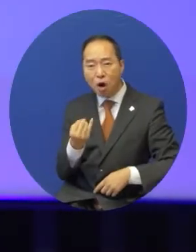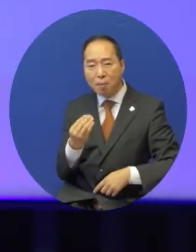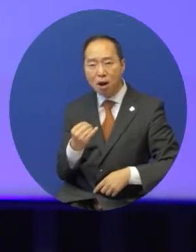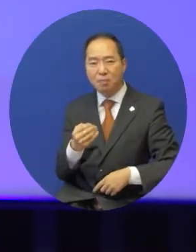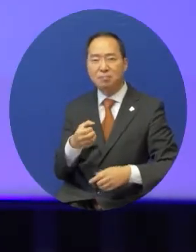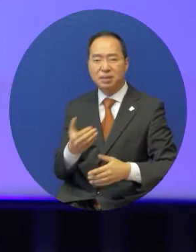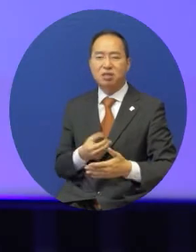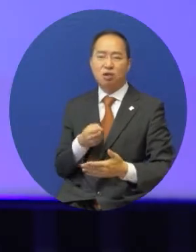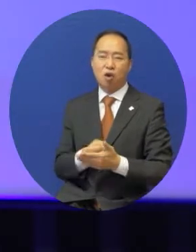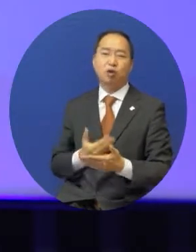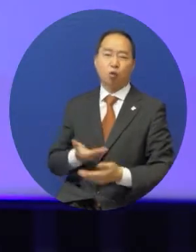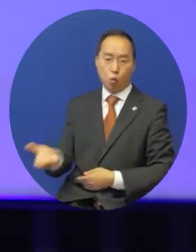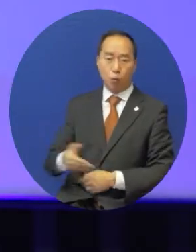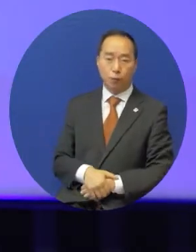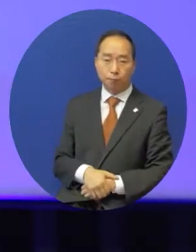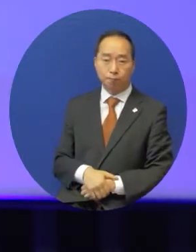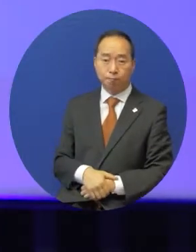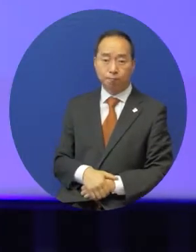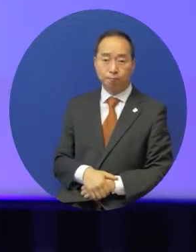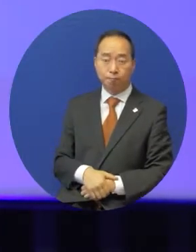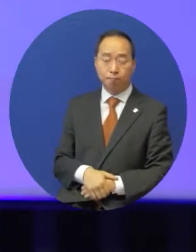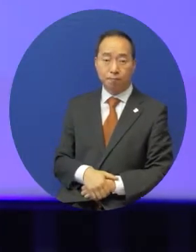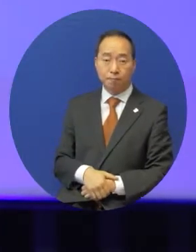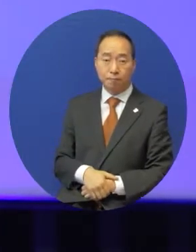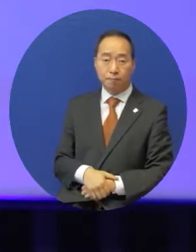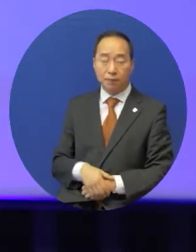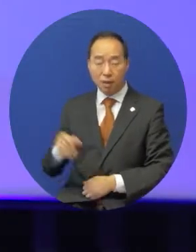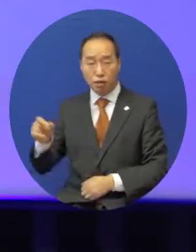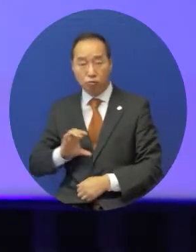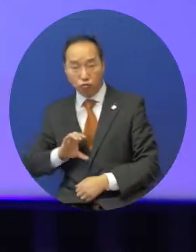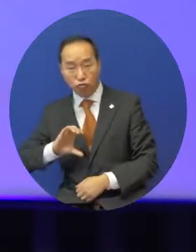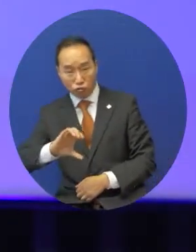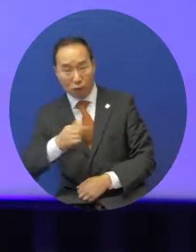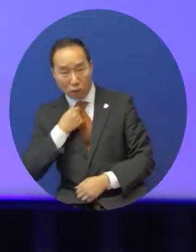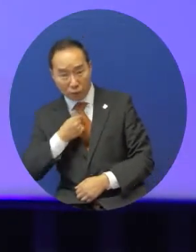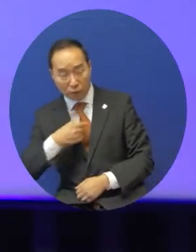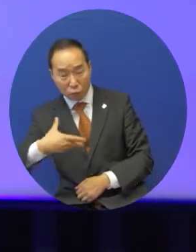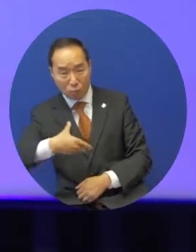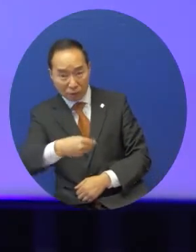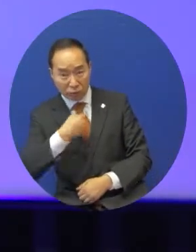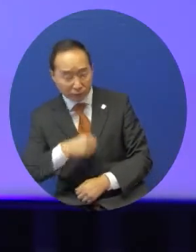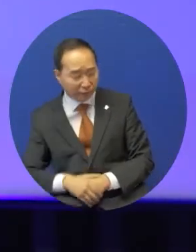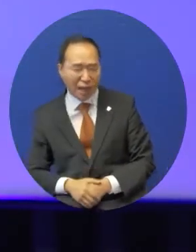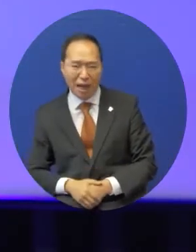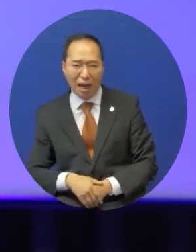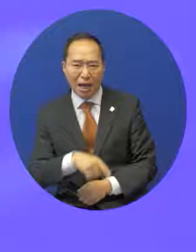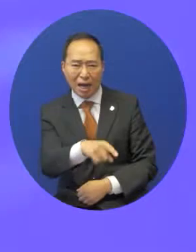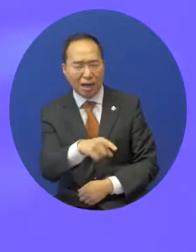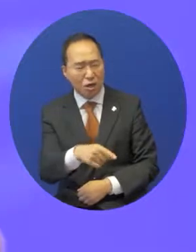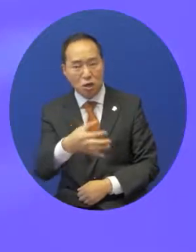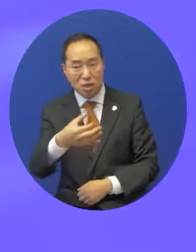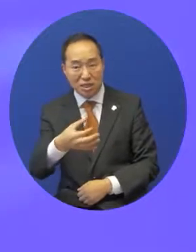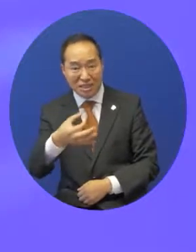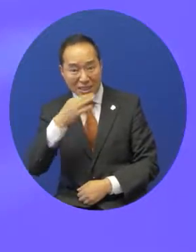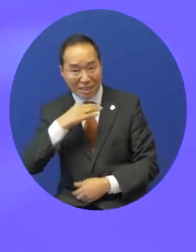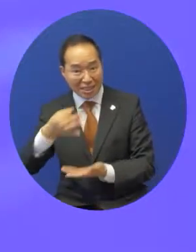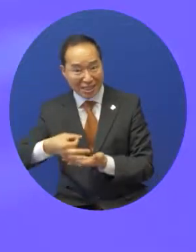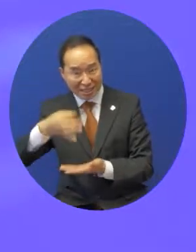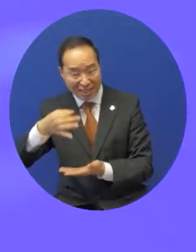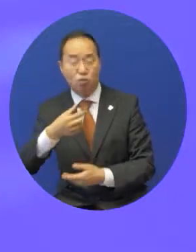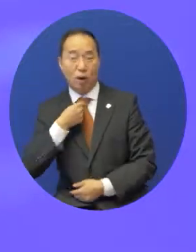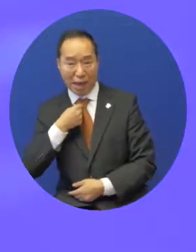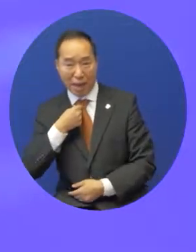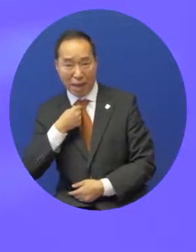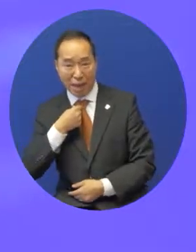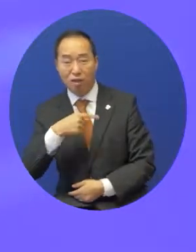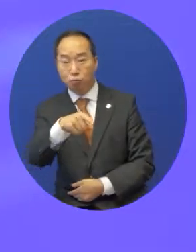좀 고수익을 얻겠다 그러면 신용도가 좋지 않지만 그래도 거기다 이렇게 돈을 빌려주게 되고, 나는 안전한 사람이